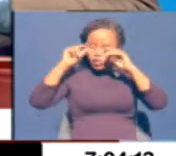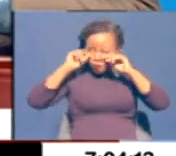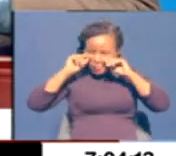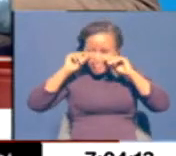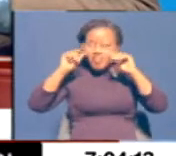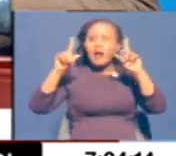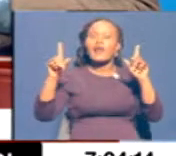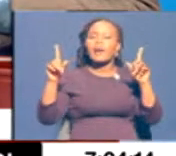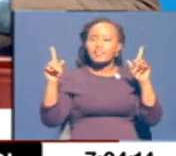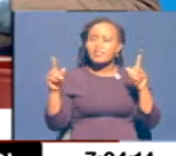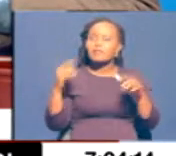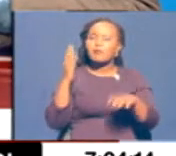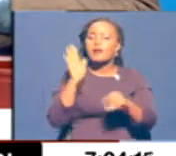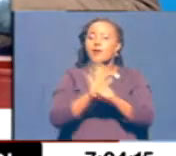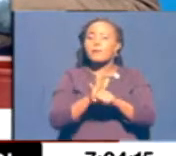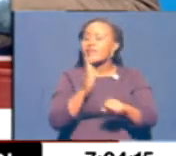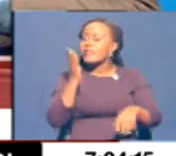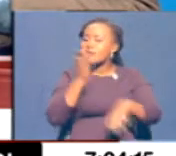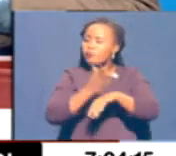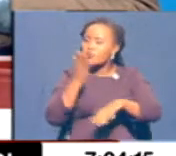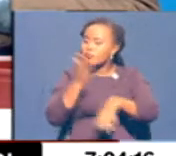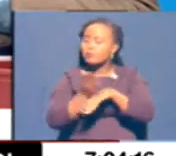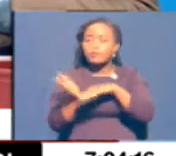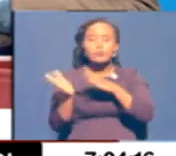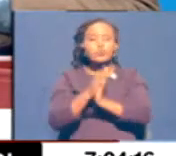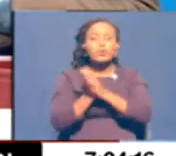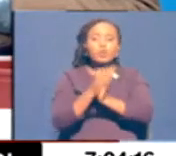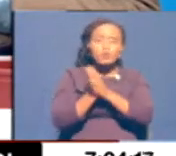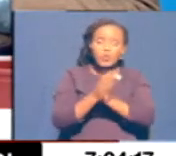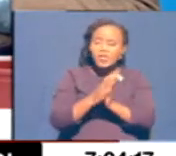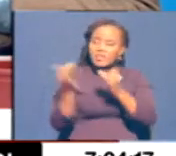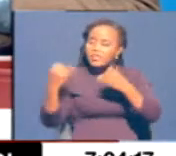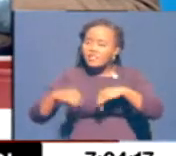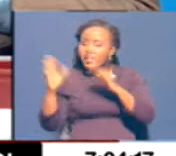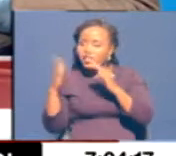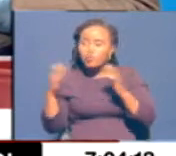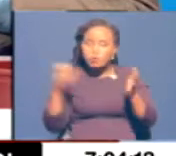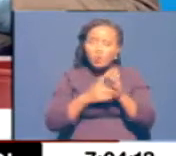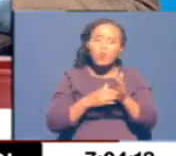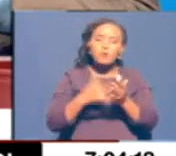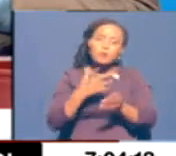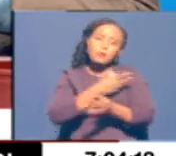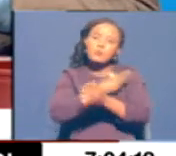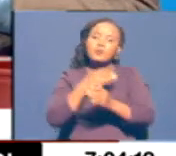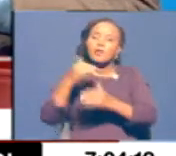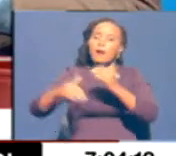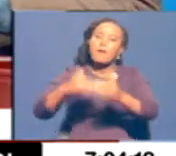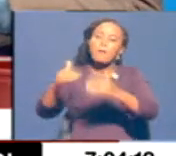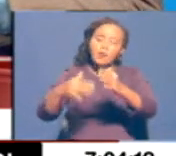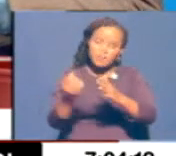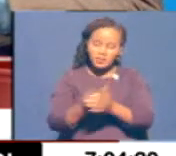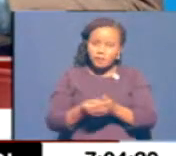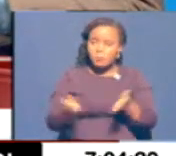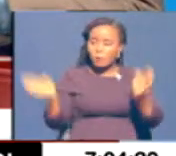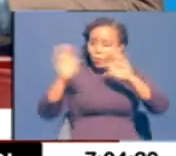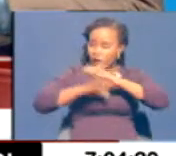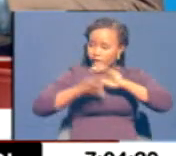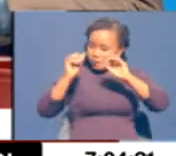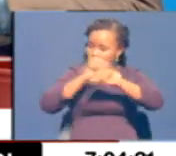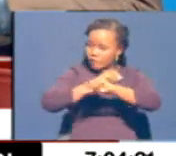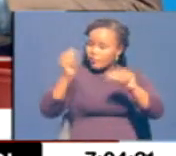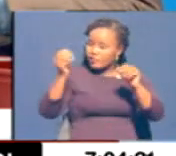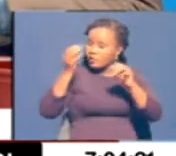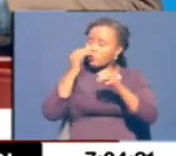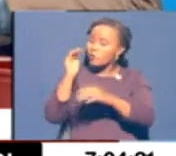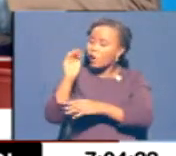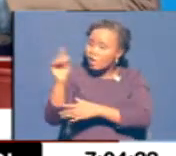kujihadhari na propaganda potovu zinazohujumu kampeni ya utoaji chanjo. Naibu Rais Dr. William Ruto ametoa wito kwa viongozi wa kidini wawe